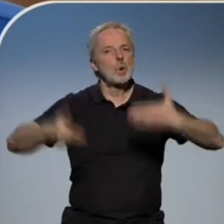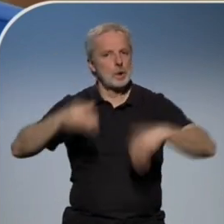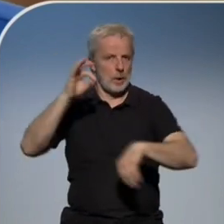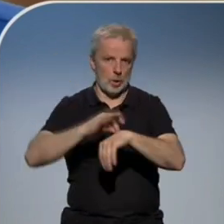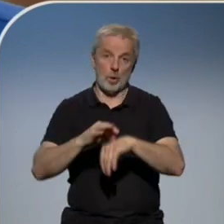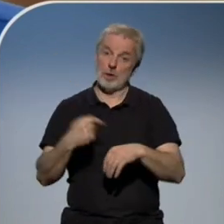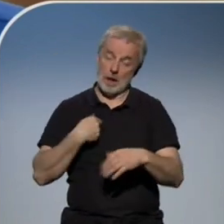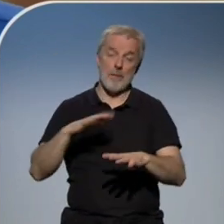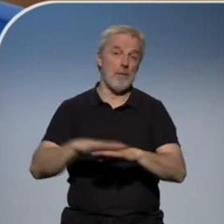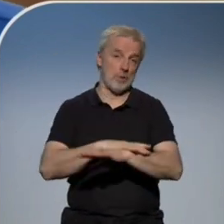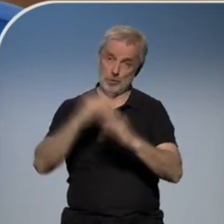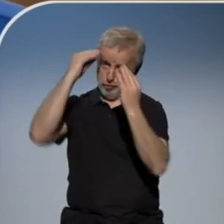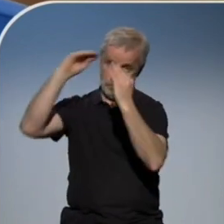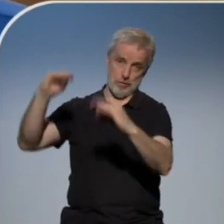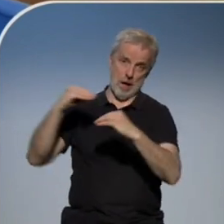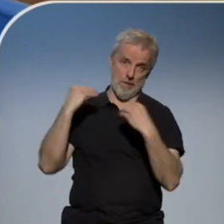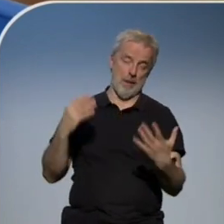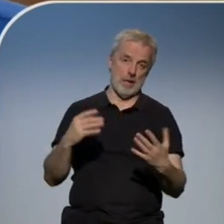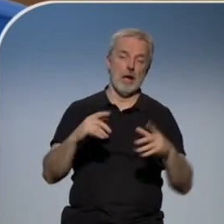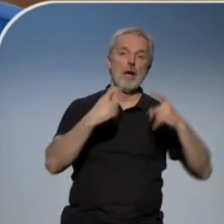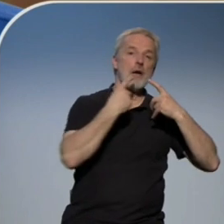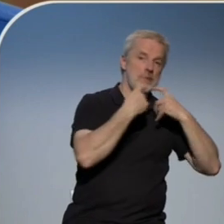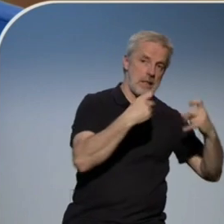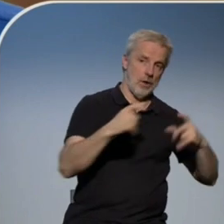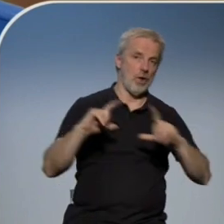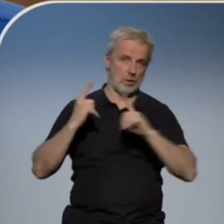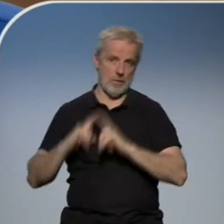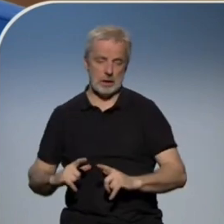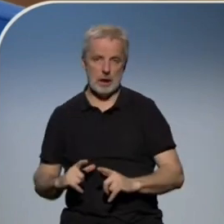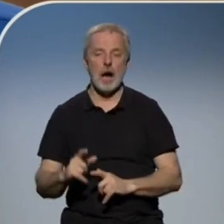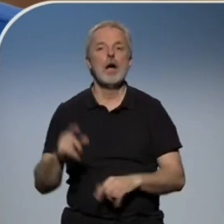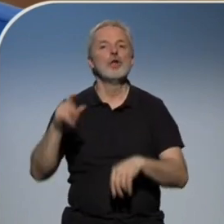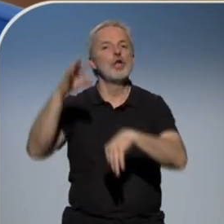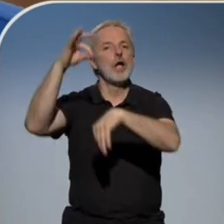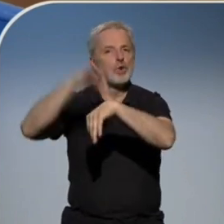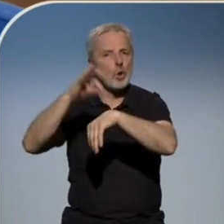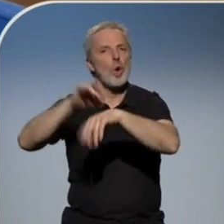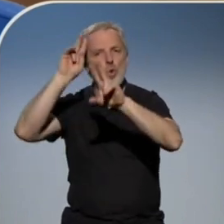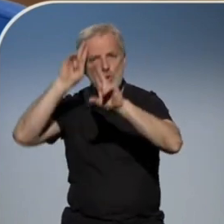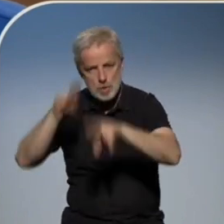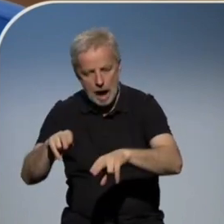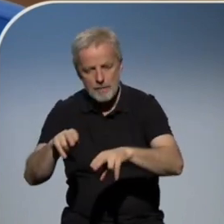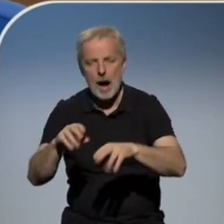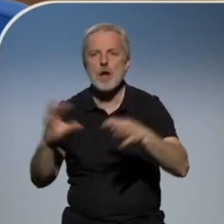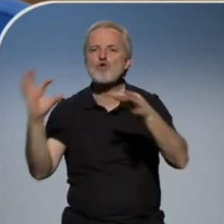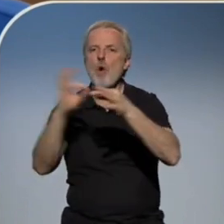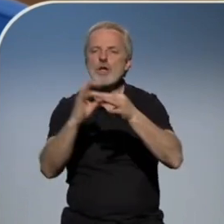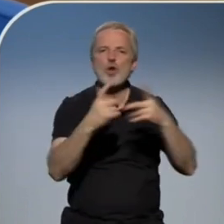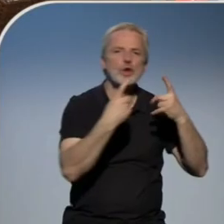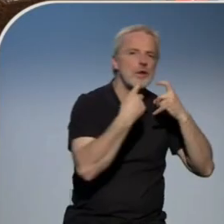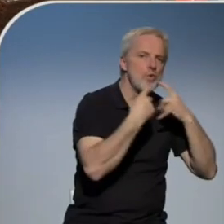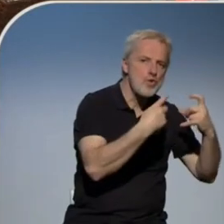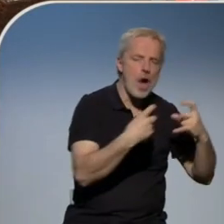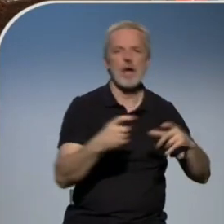už opravdu ta doba se změnila a že i klasičtí lékaři už vnímají velký vliv psychosomatiky na ty tělesné projevy. Přesto i máte